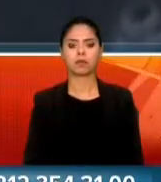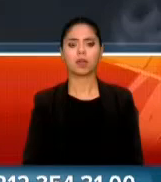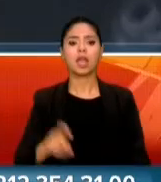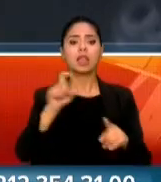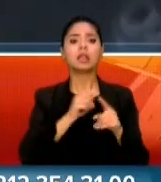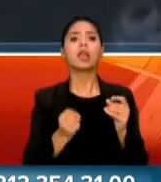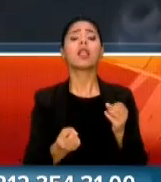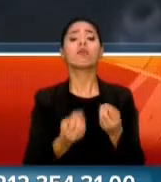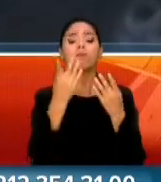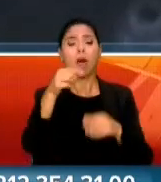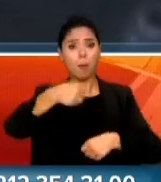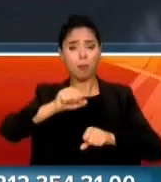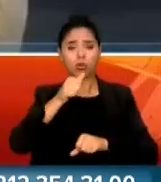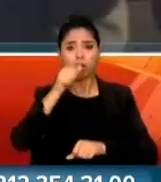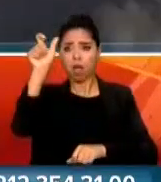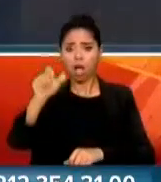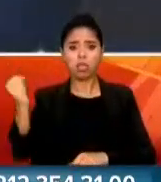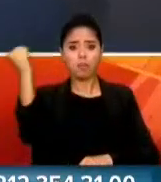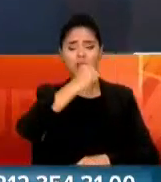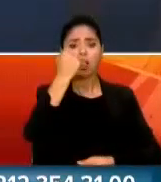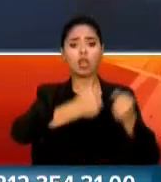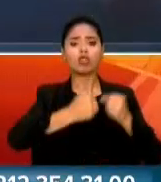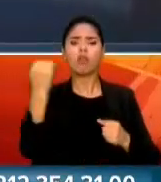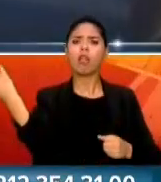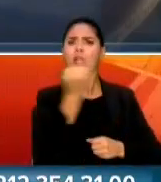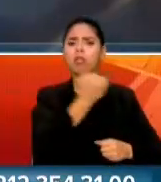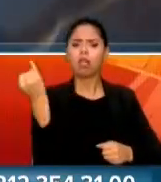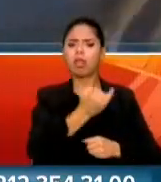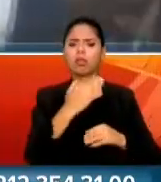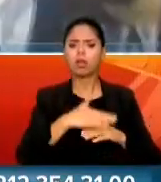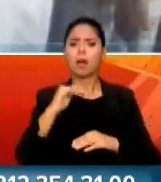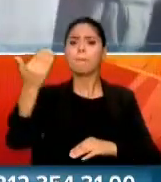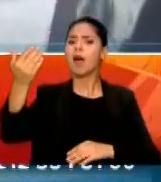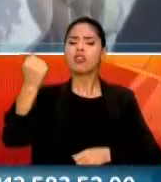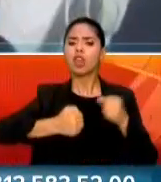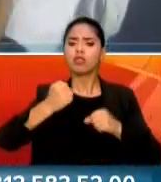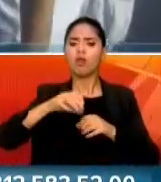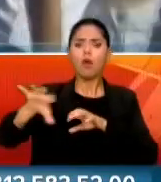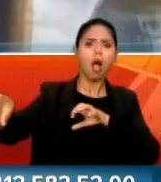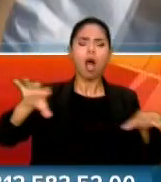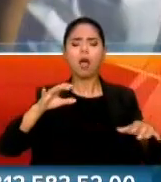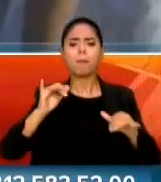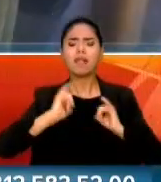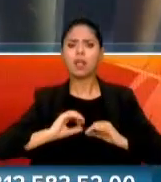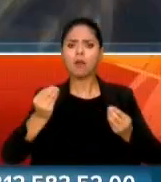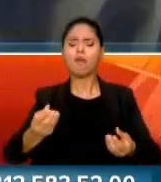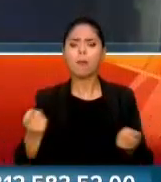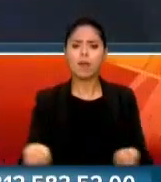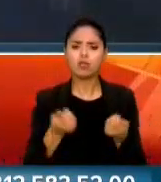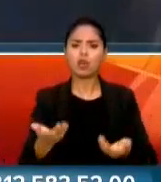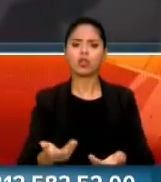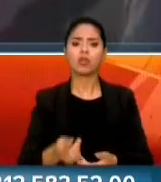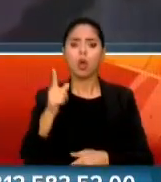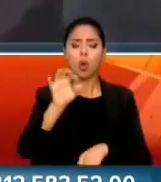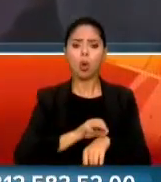Öfkesine hakim olamayan motosikletli saldırdığı sürücüye tehditler savurdu. Diğer sürücüler araya girip iki tarafı sakinleştirmeye çalıştı.